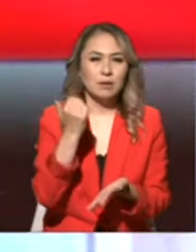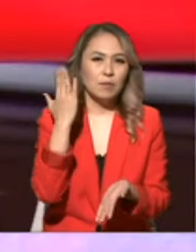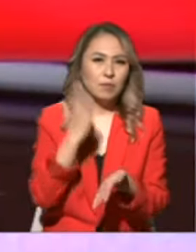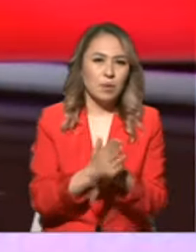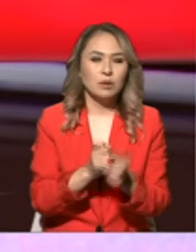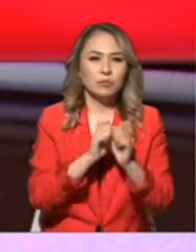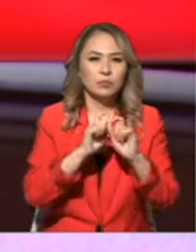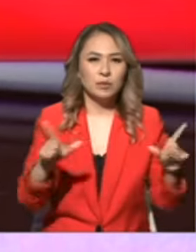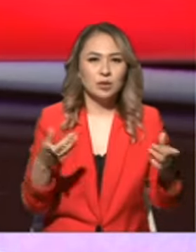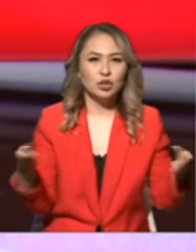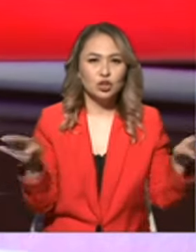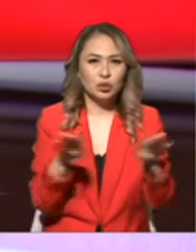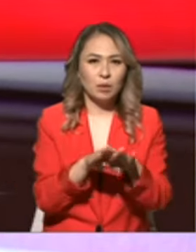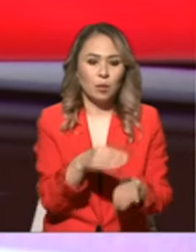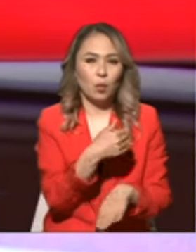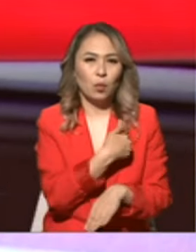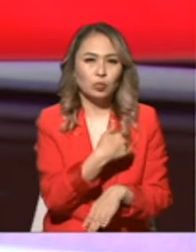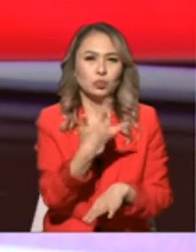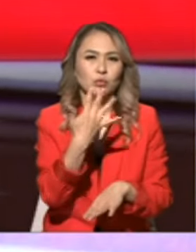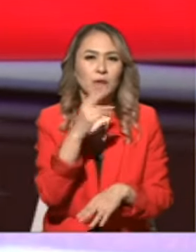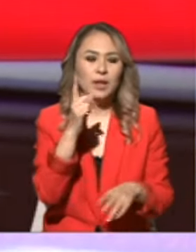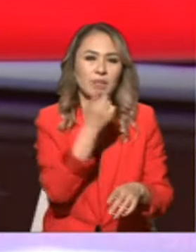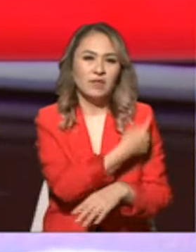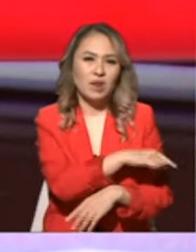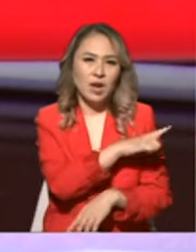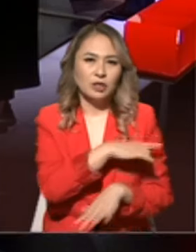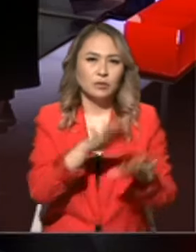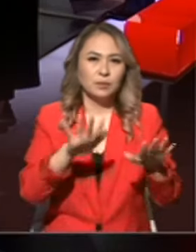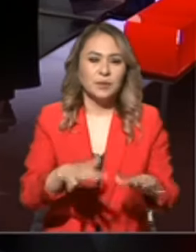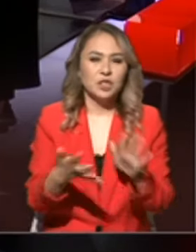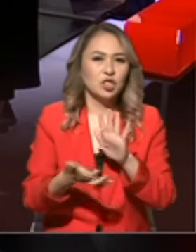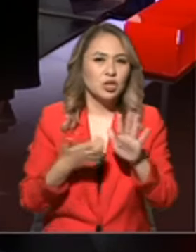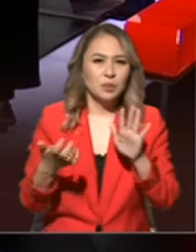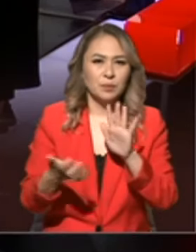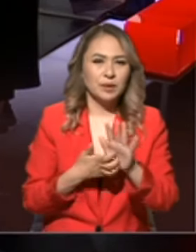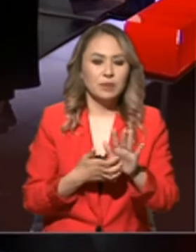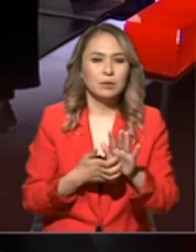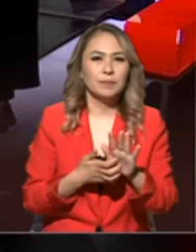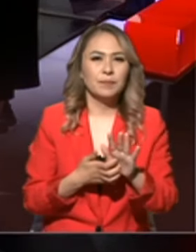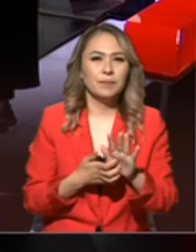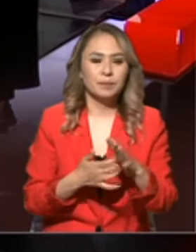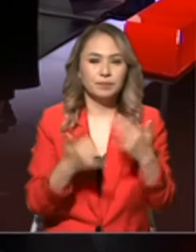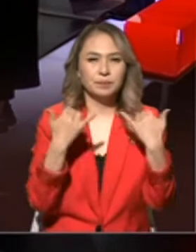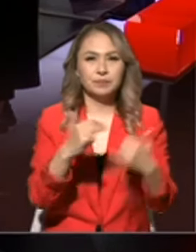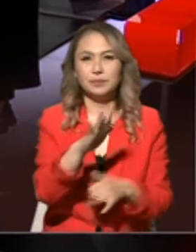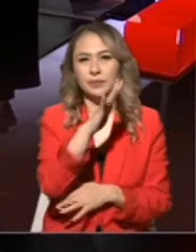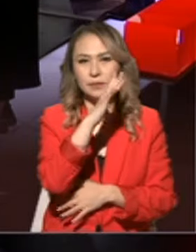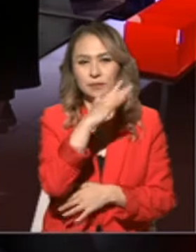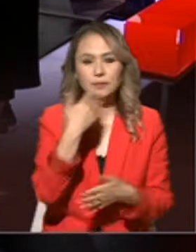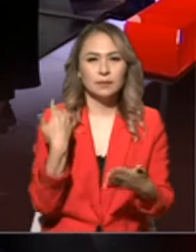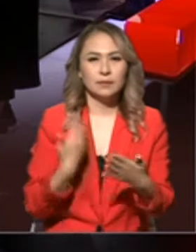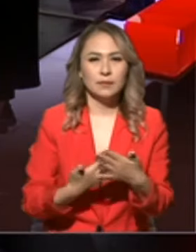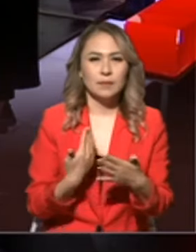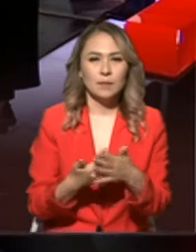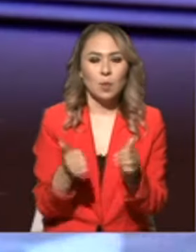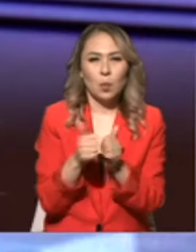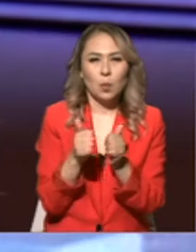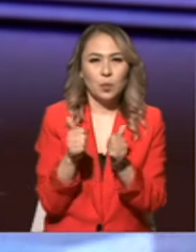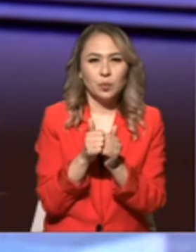қаншама мектептер жабылайын деп отыр. Қаншама дәрігерлердің орындары жетіспейді. Дәл қазіргі уақытта, мысалы,